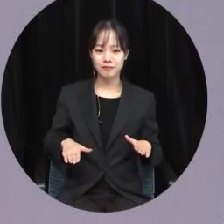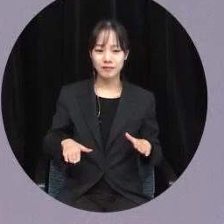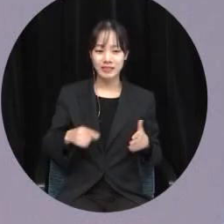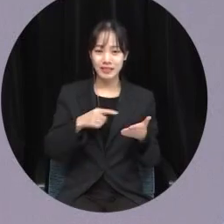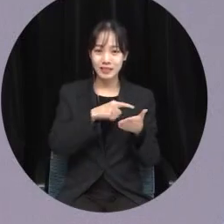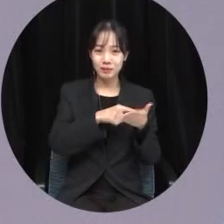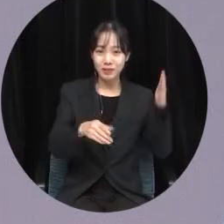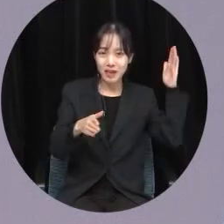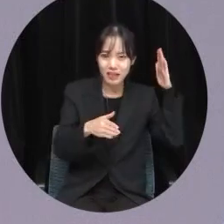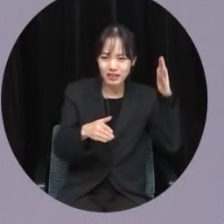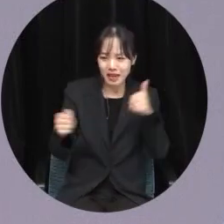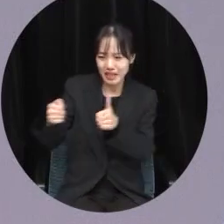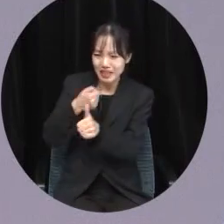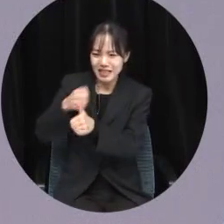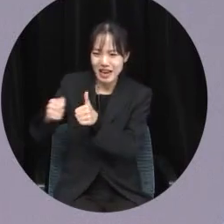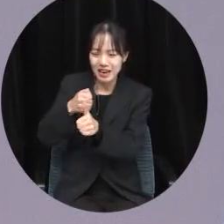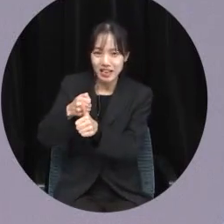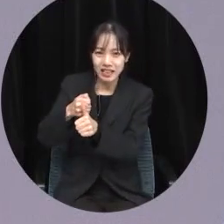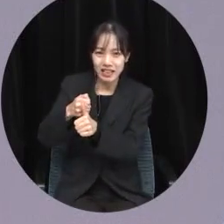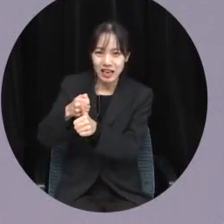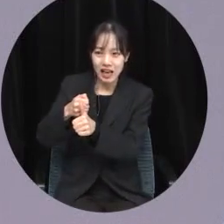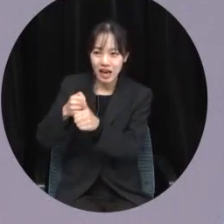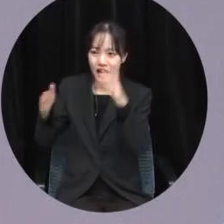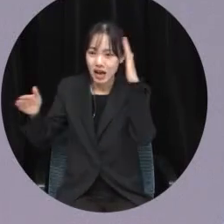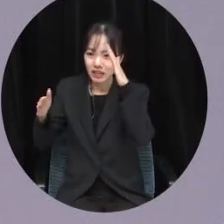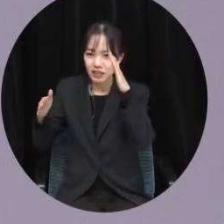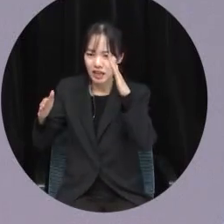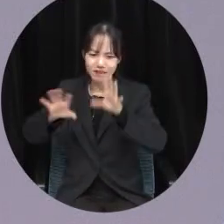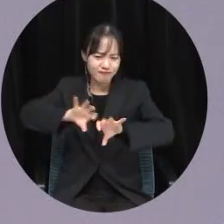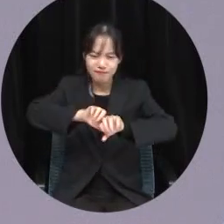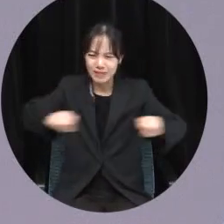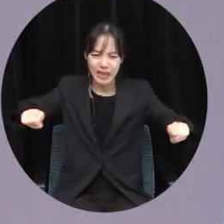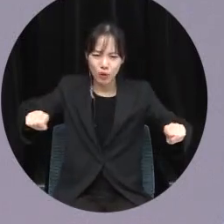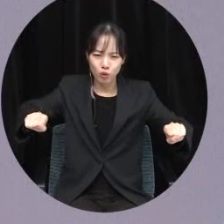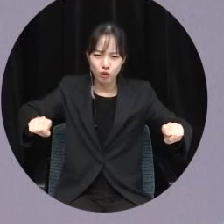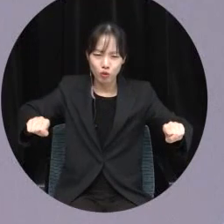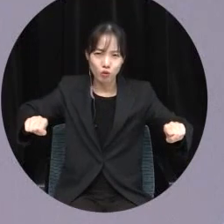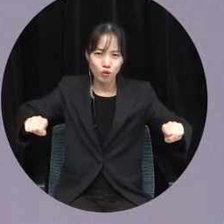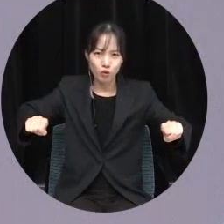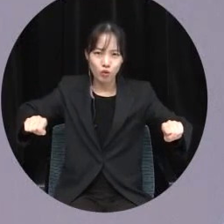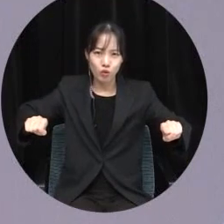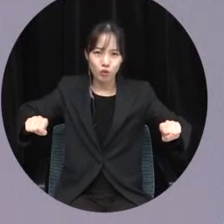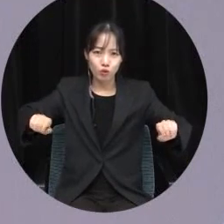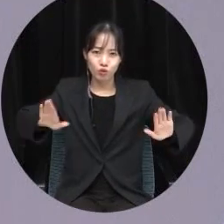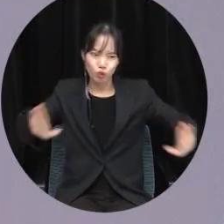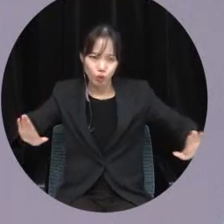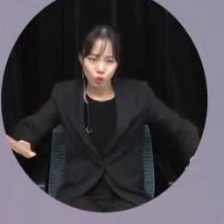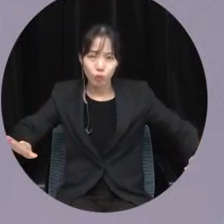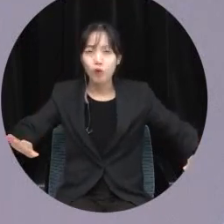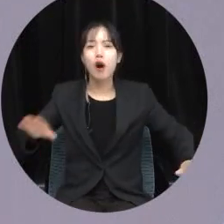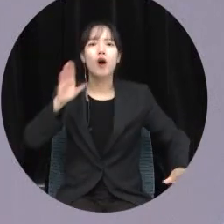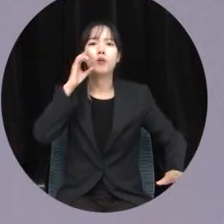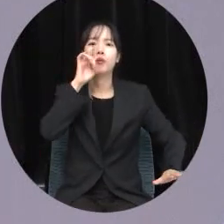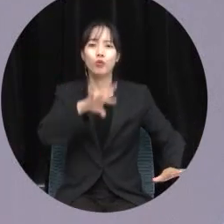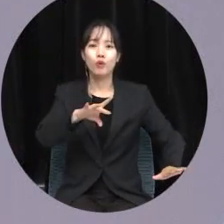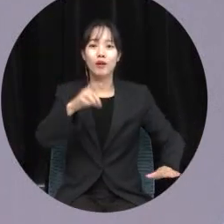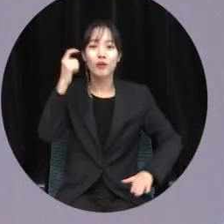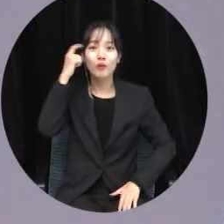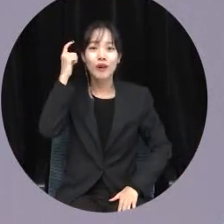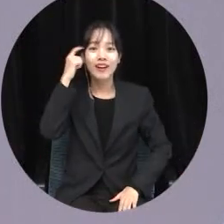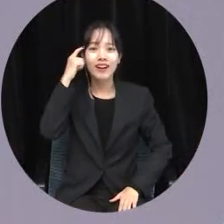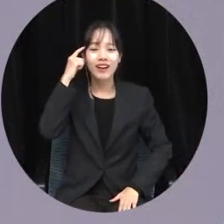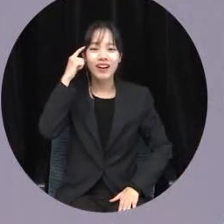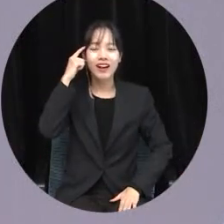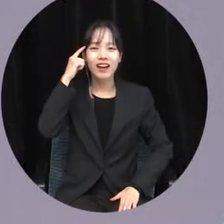힘들었습니다. 왜 그런가 또 들어보니 학교 측이 이 학폭 사건을